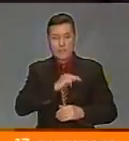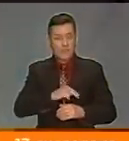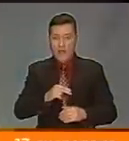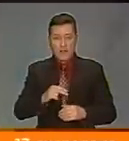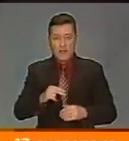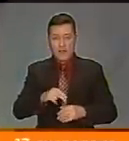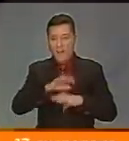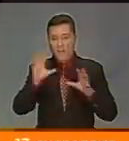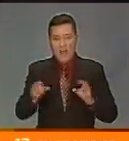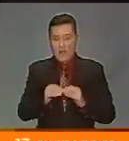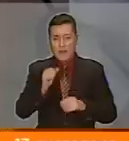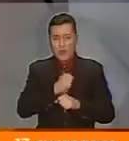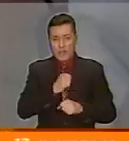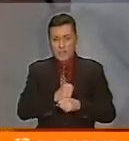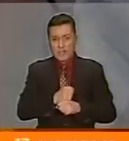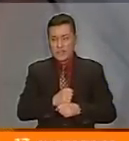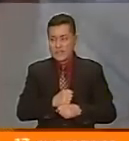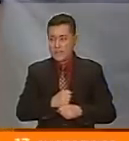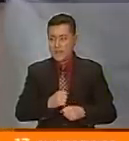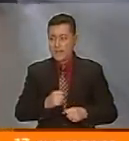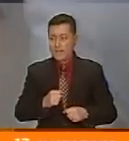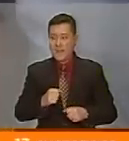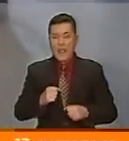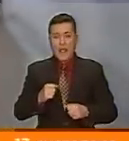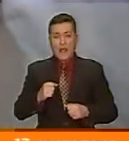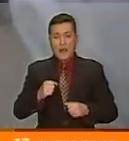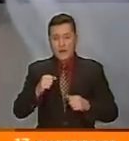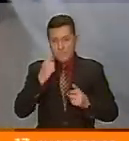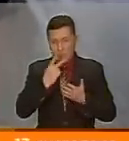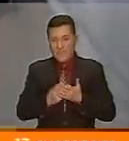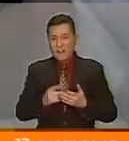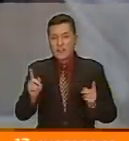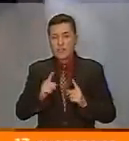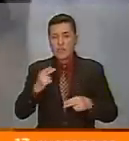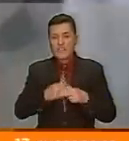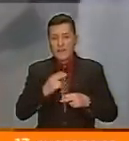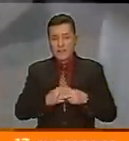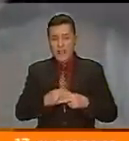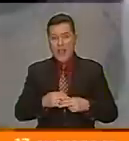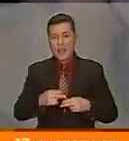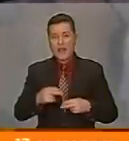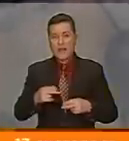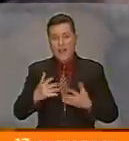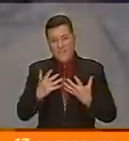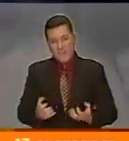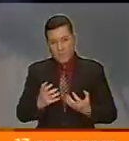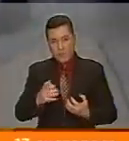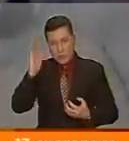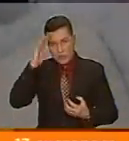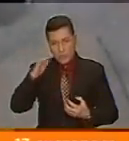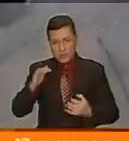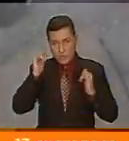режимі. Водолази пірнали в прямому сенсі під землю, аби подивитися, що заважає зливоскидам відводити дощову